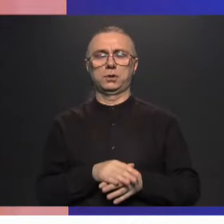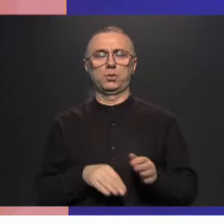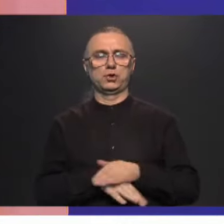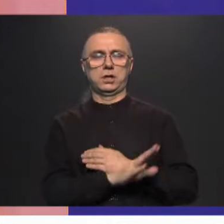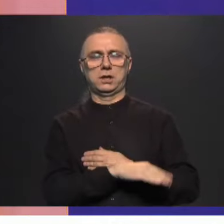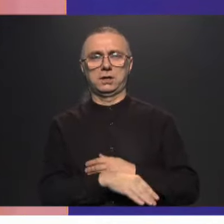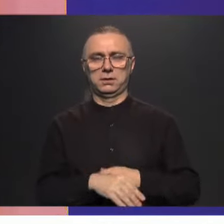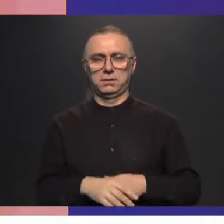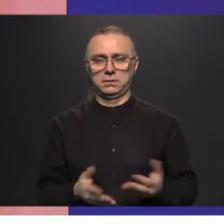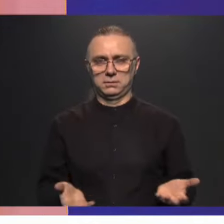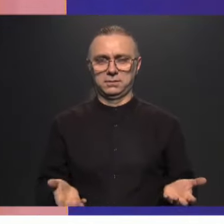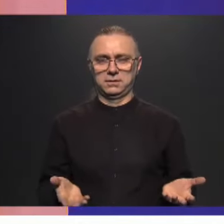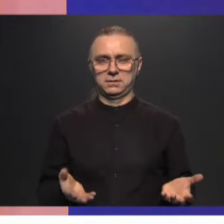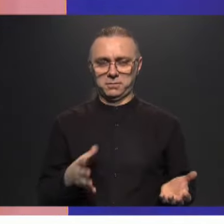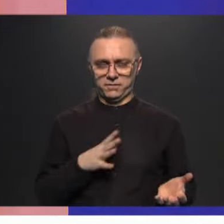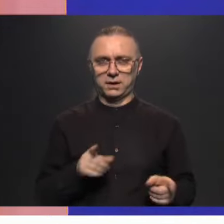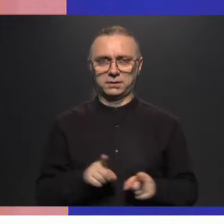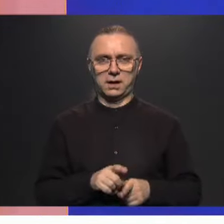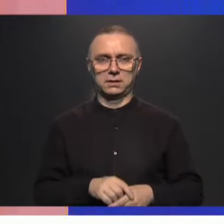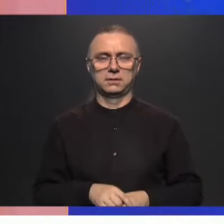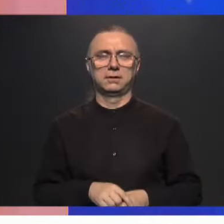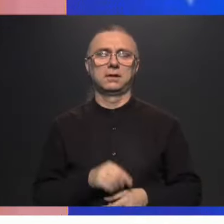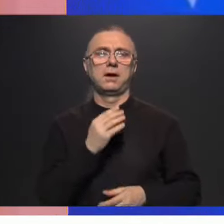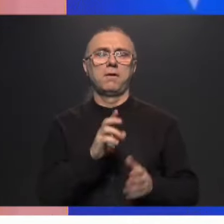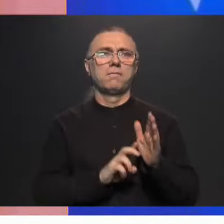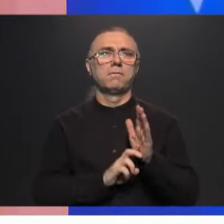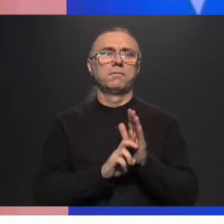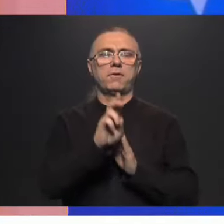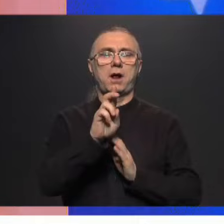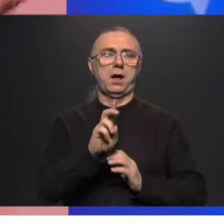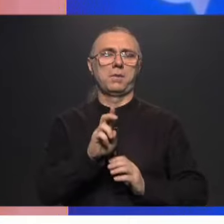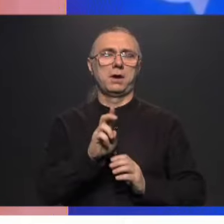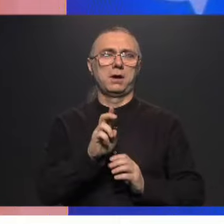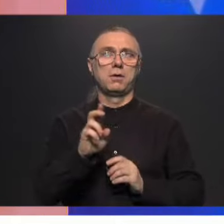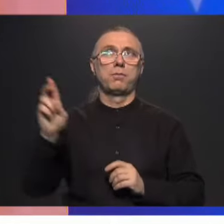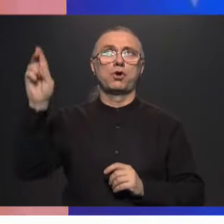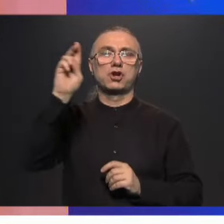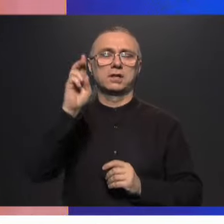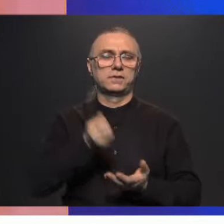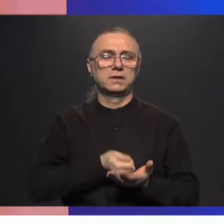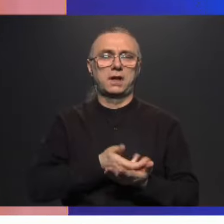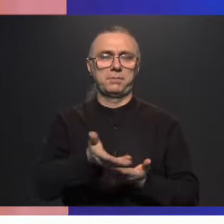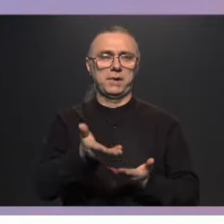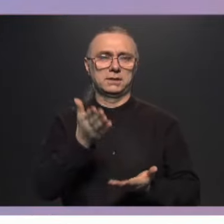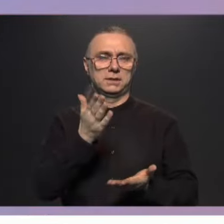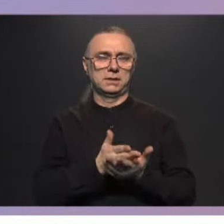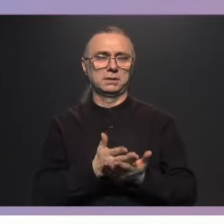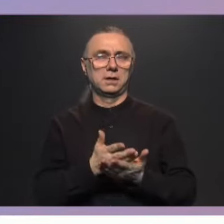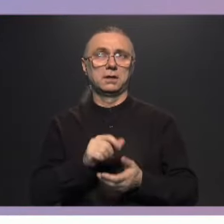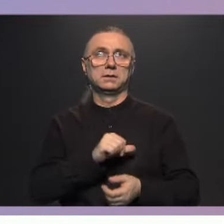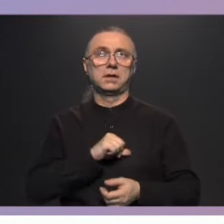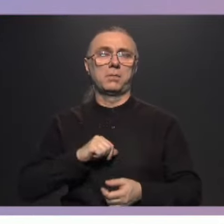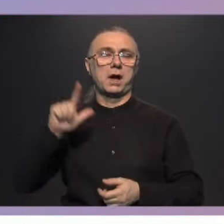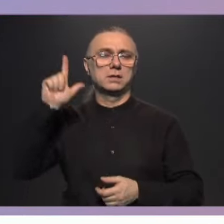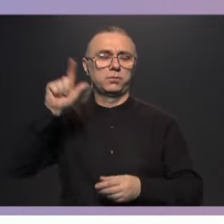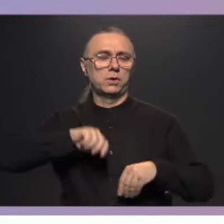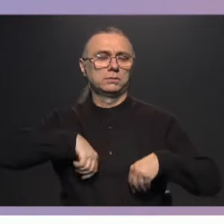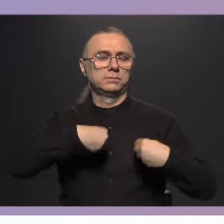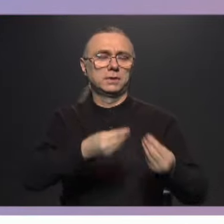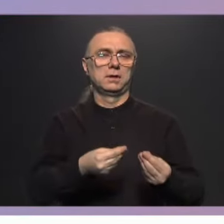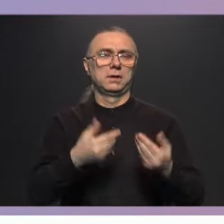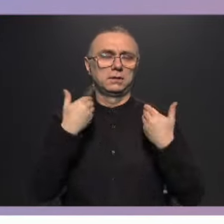и ушли. Здесь же тебе трапеза божественная, там сам Господь в дарах, тело и кровь Христовы. То есть, что может быть